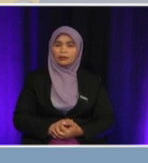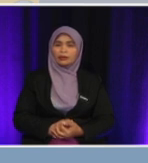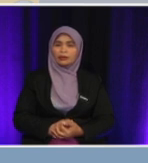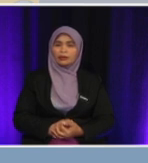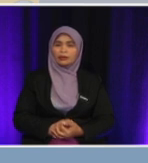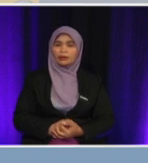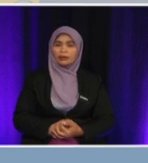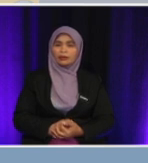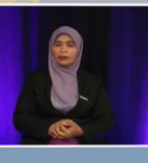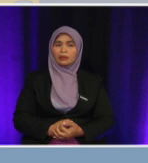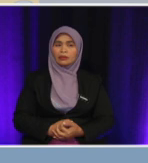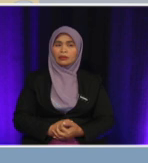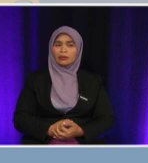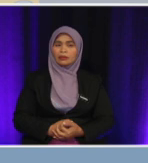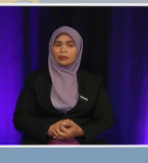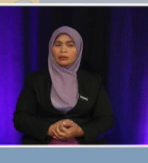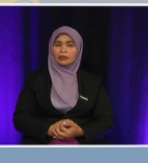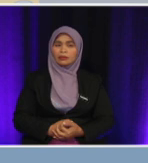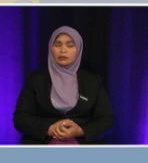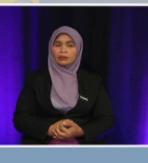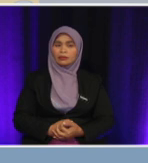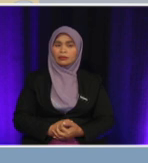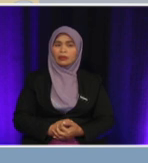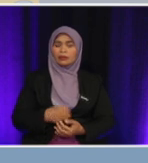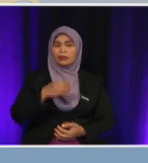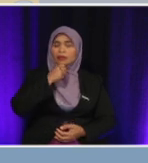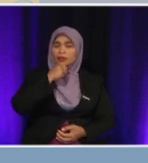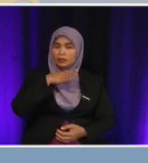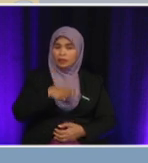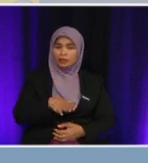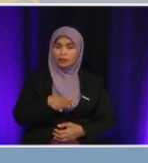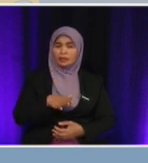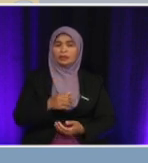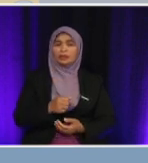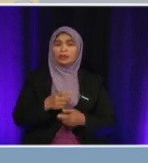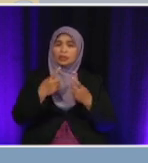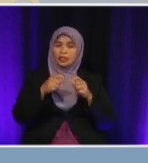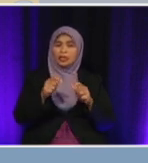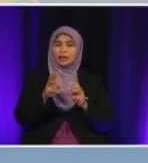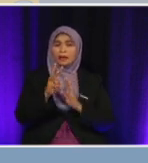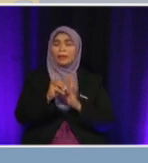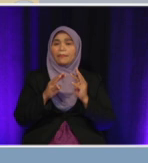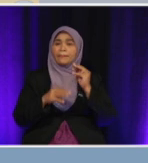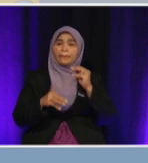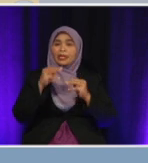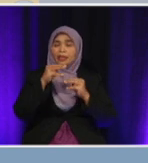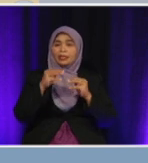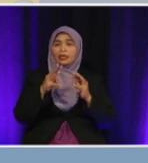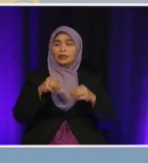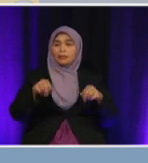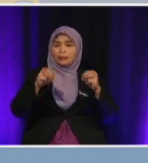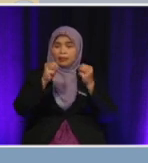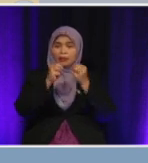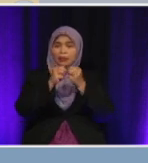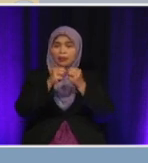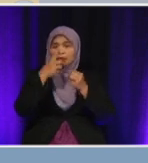itu dia Rasulullah Shallallahu Alaihi Wasallam telah membina masjid bagi untuk